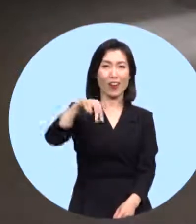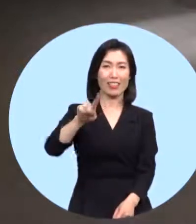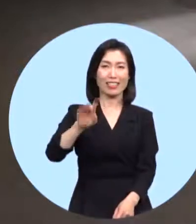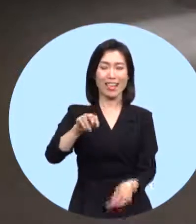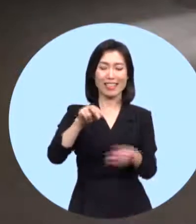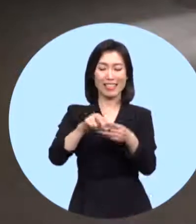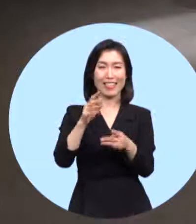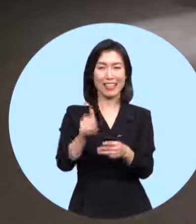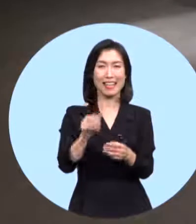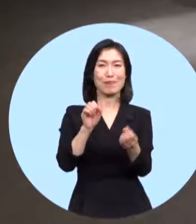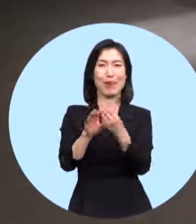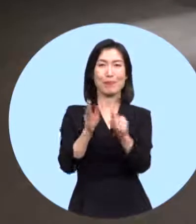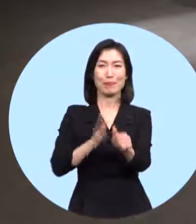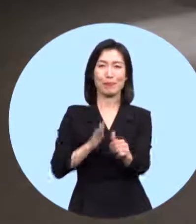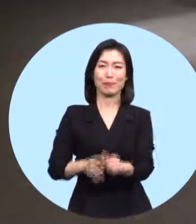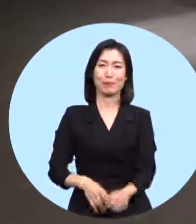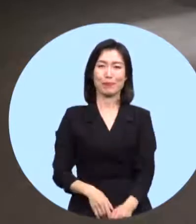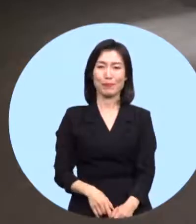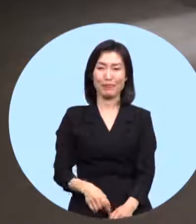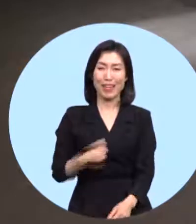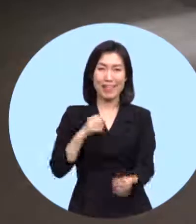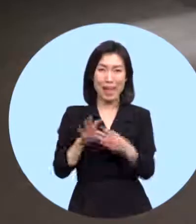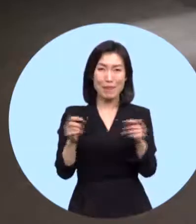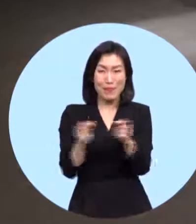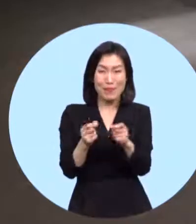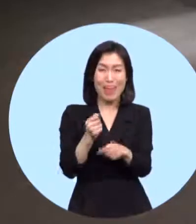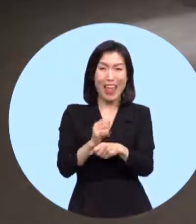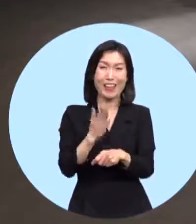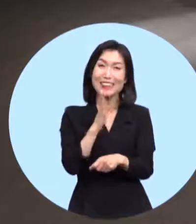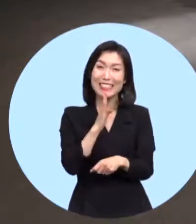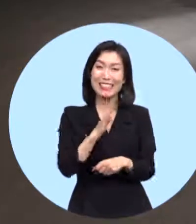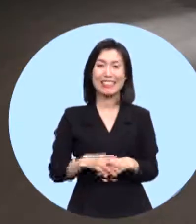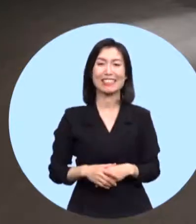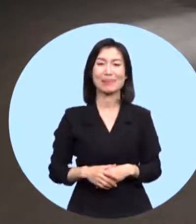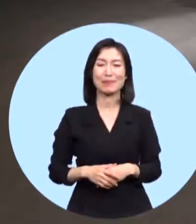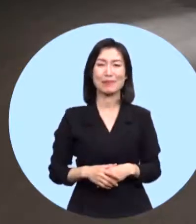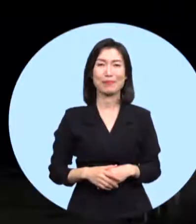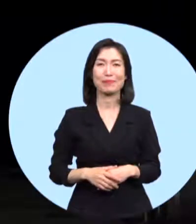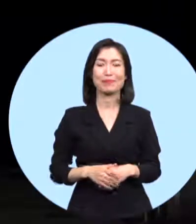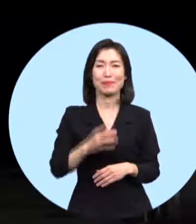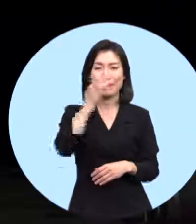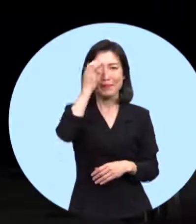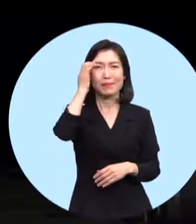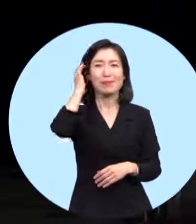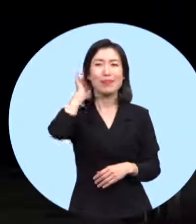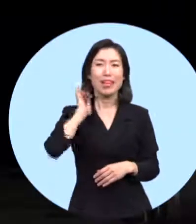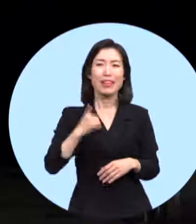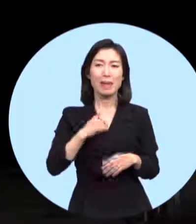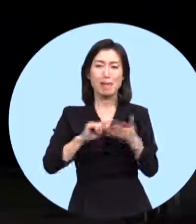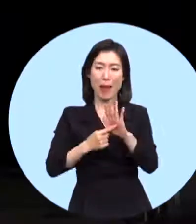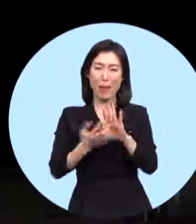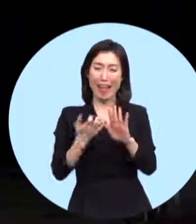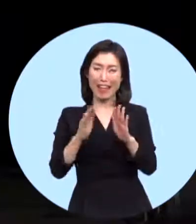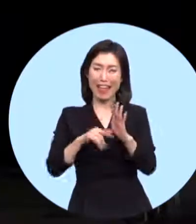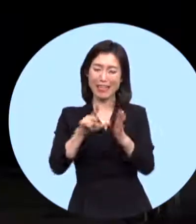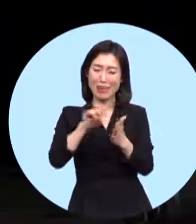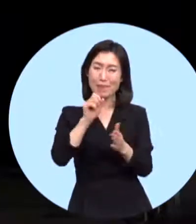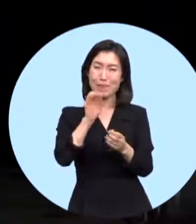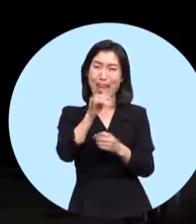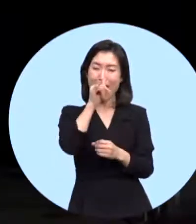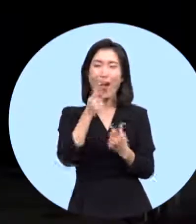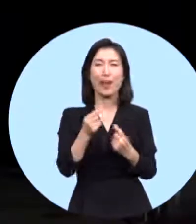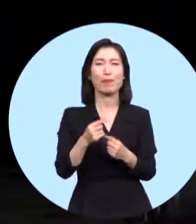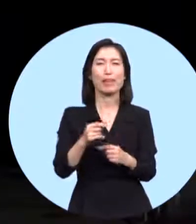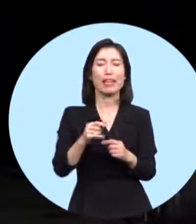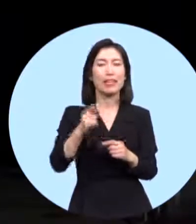고영상 센터장님이 좀 답변 부탁드리겠습니다. 짧게 해야겠죠. 네네. 네, 제 발표 중에 좀 말씀을